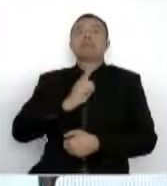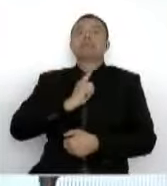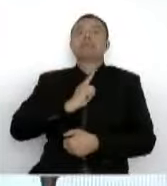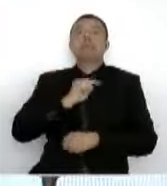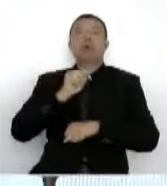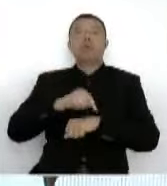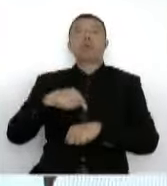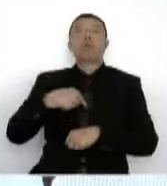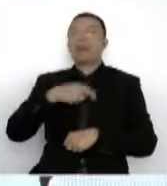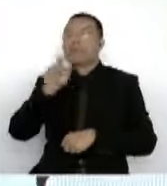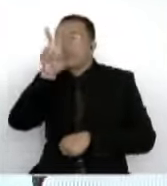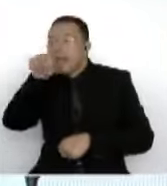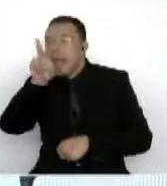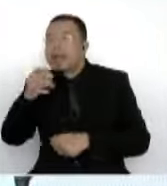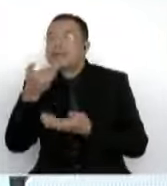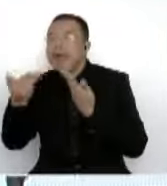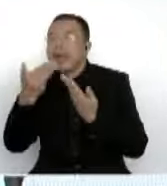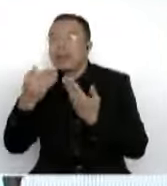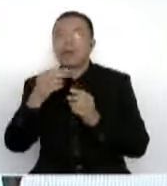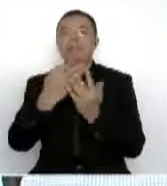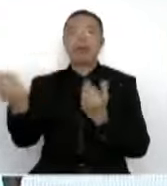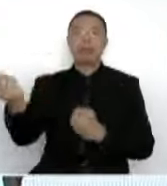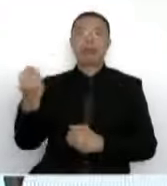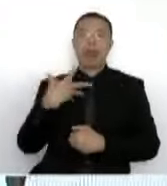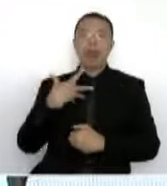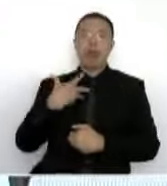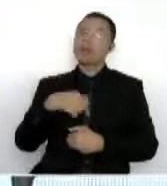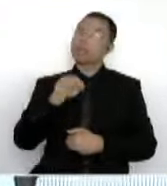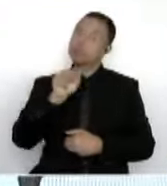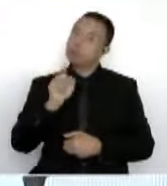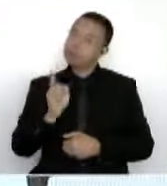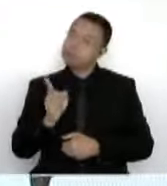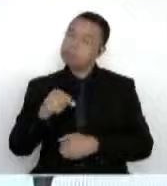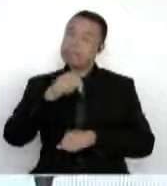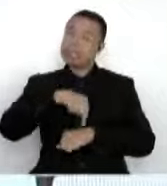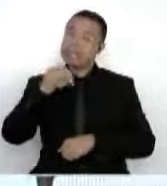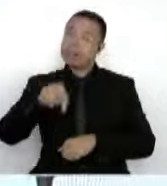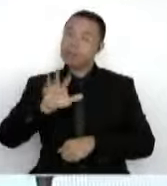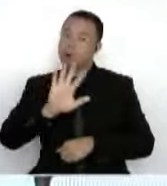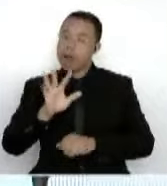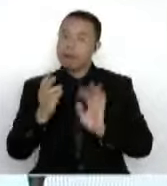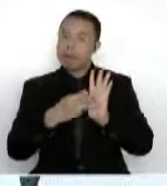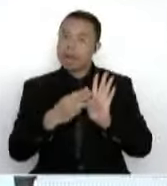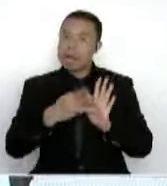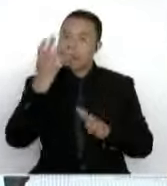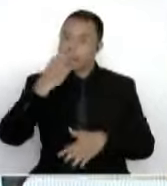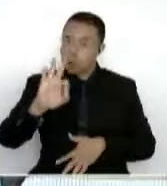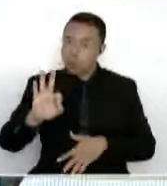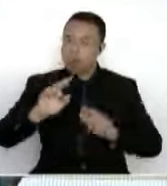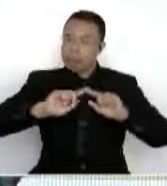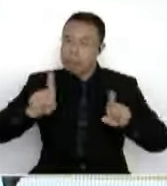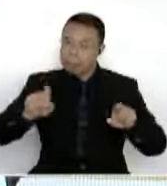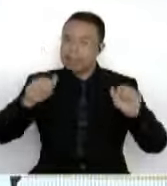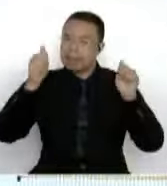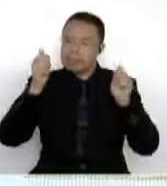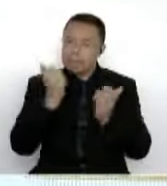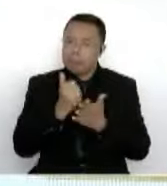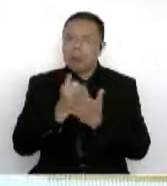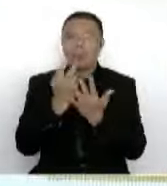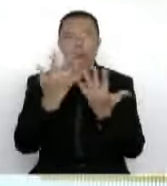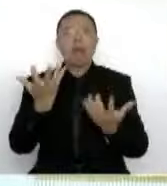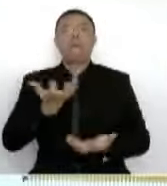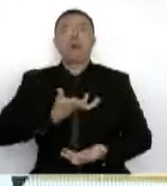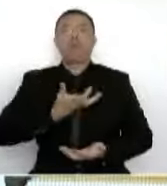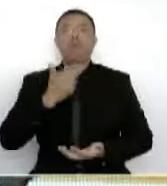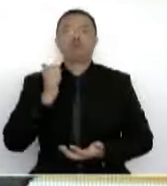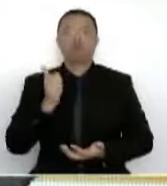ketika kami belanja masalah di bawah sehingga dengan demikian ini bukan k karena sesuatu yang baru tetapi memang rakyat